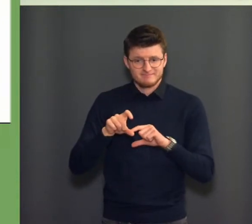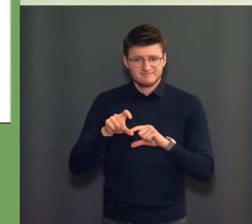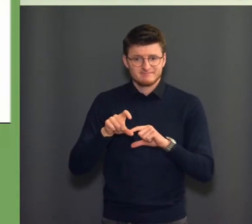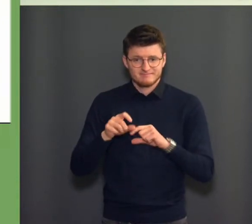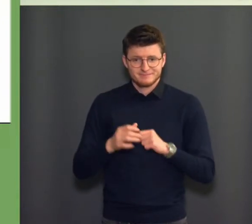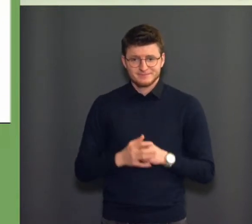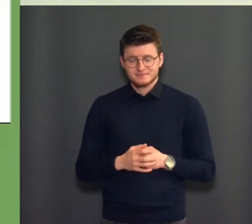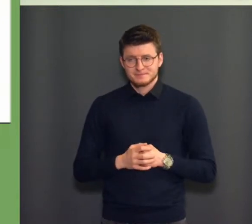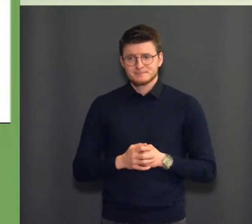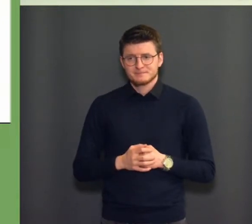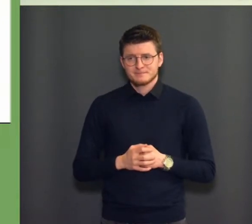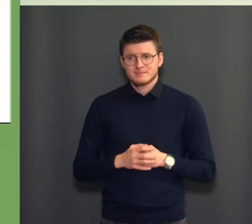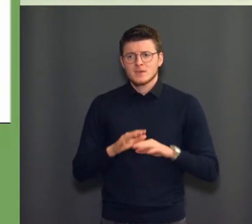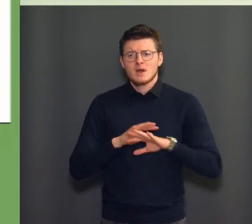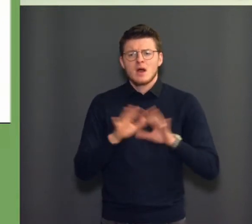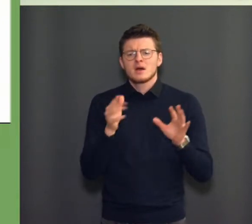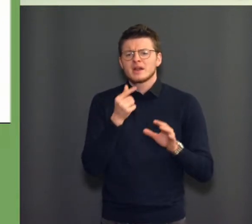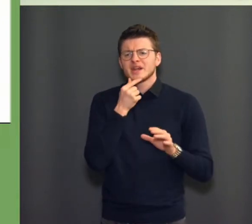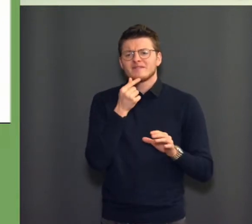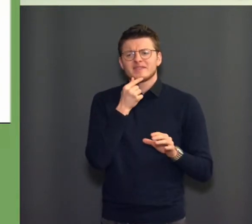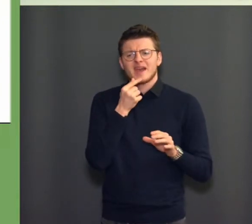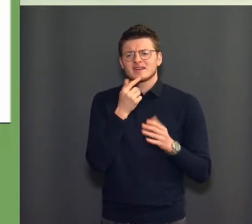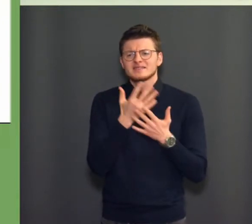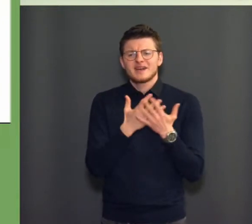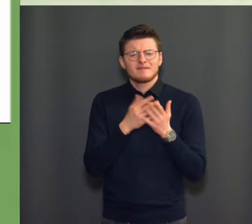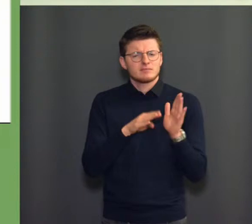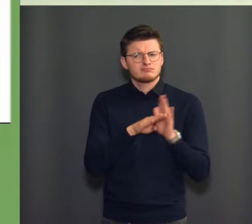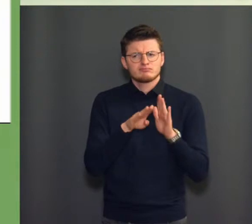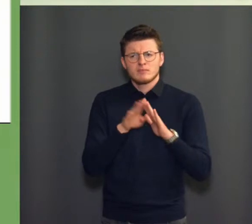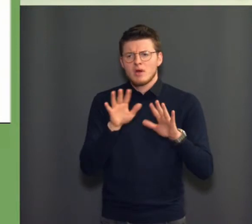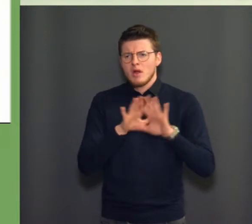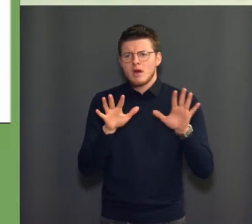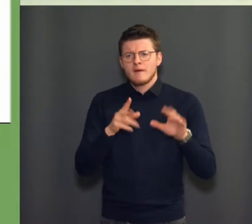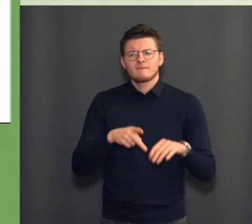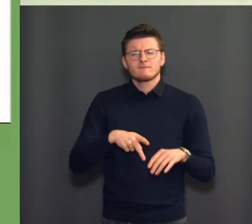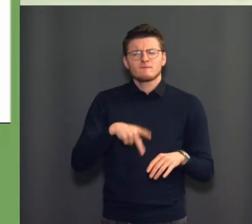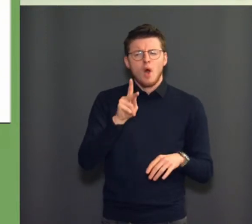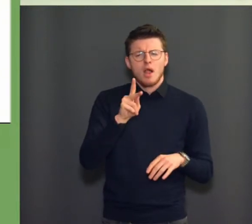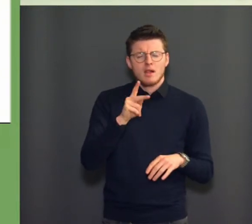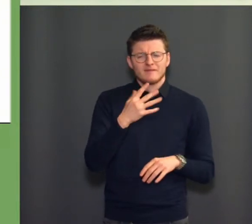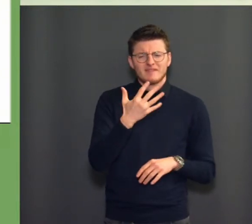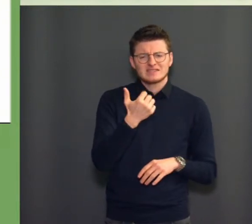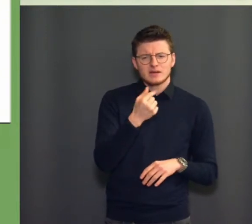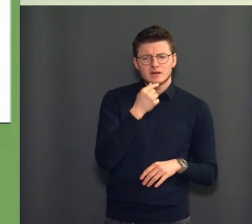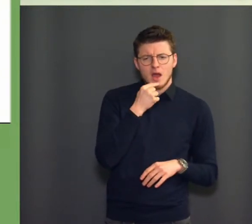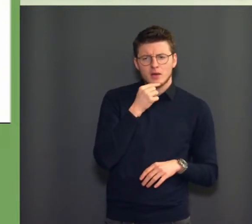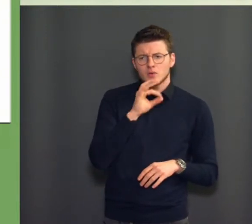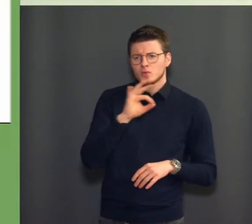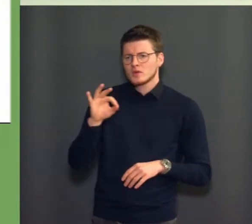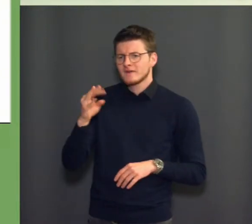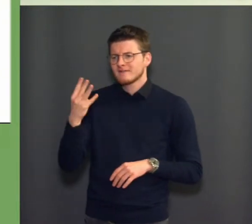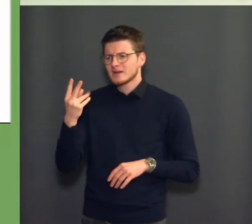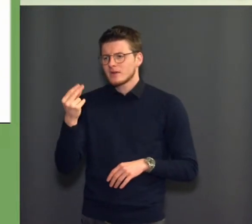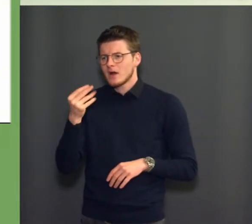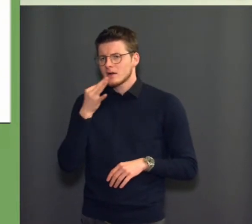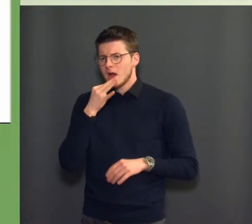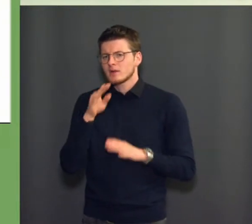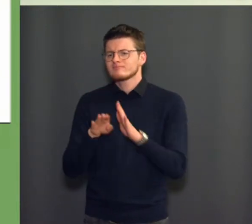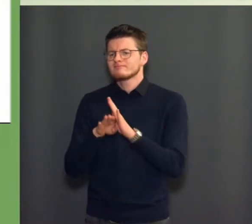de 65 en de 84 jaar. En vooral ook personen die niet in woonzorgcentra